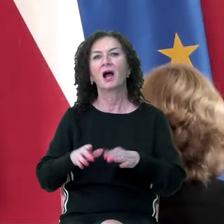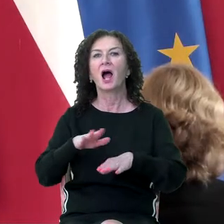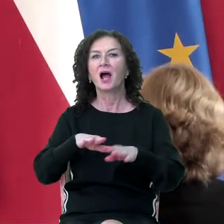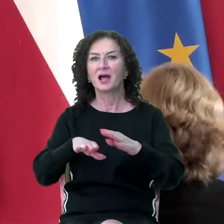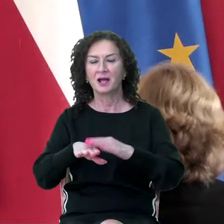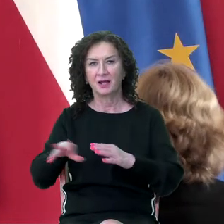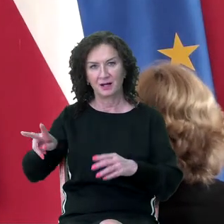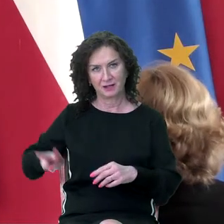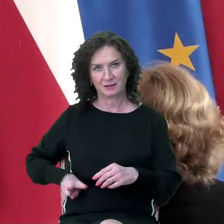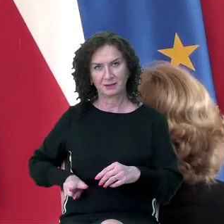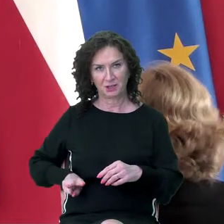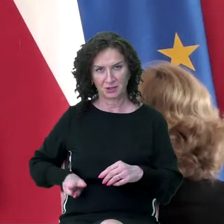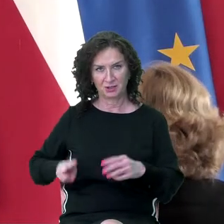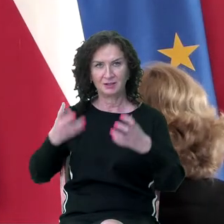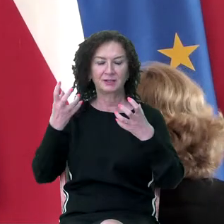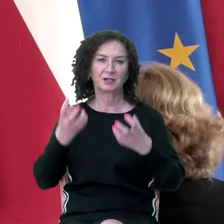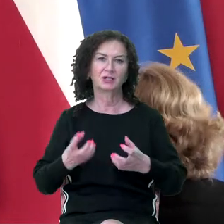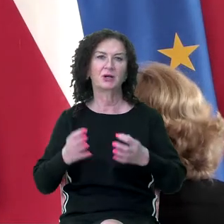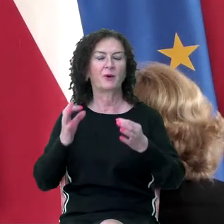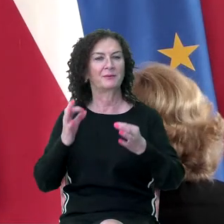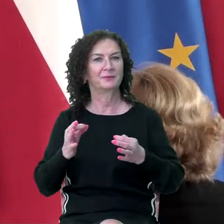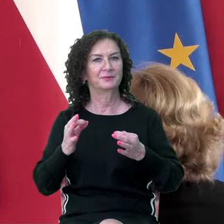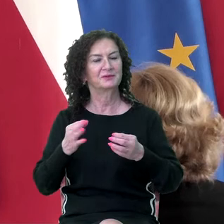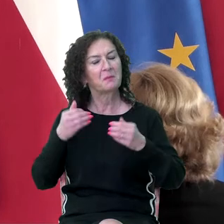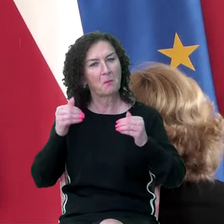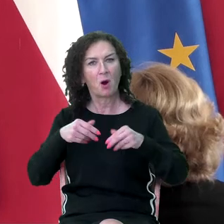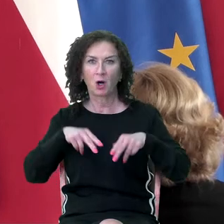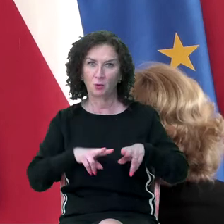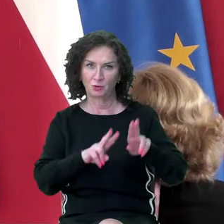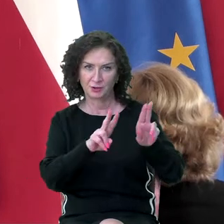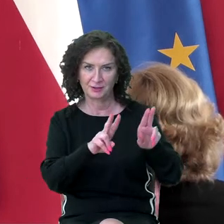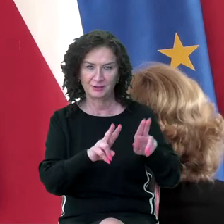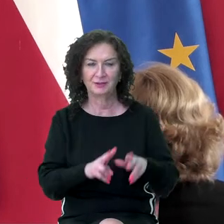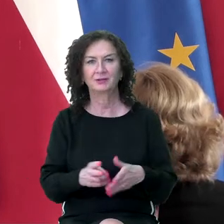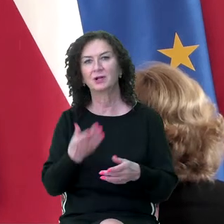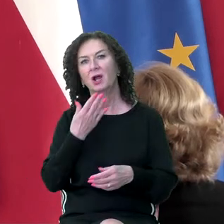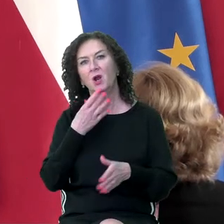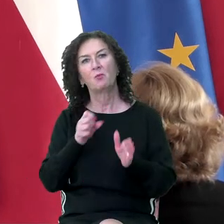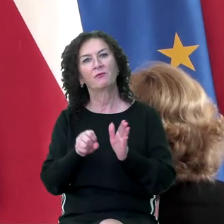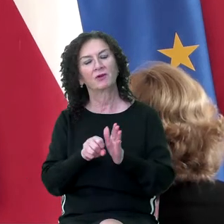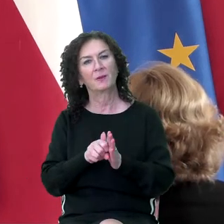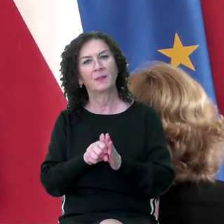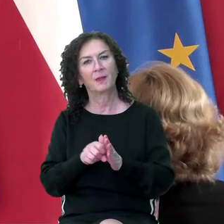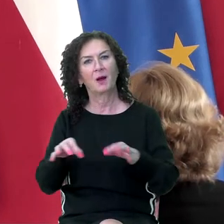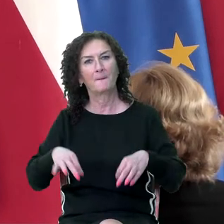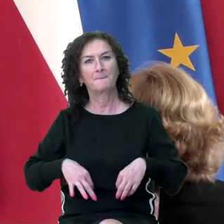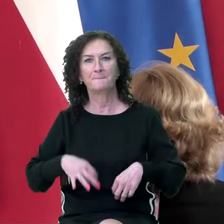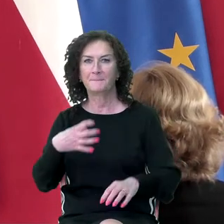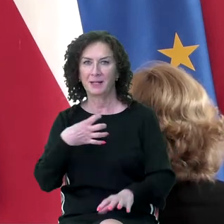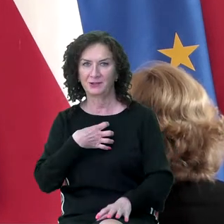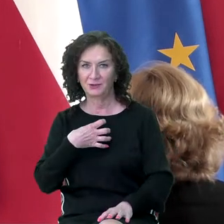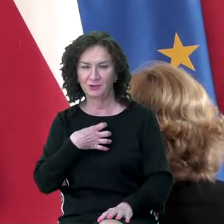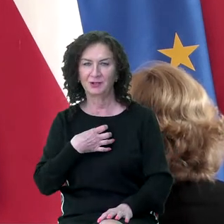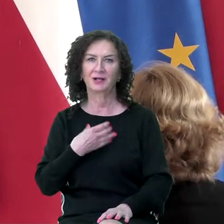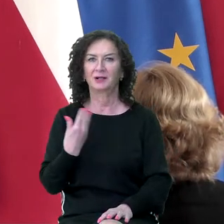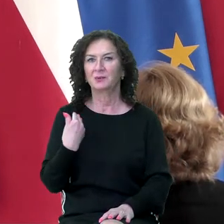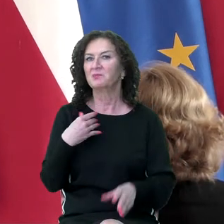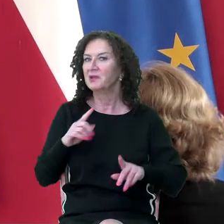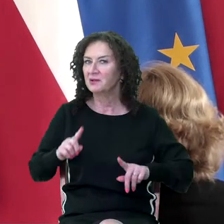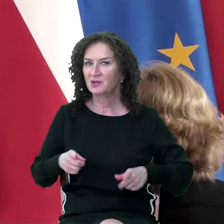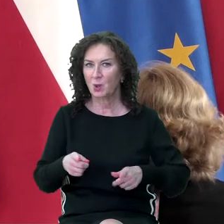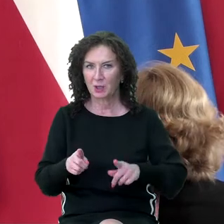Naprawdę wspaniała organizacja i tutaj też od razu do zespołu się zwracam, do Pani Dyrektor Hałady, która zorganizowała tę konferencję. Wiem,